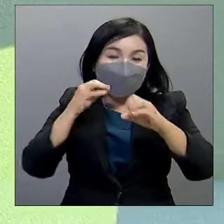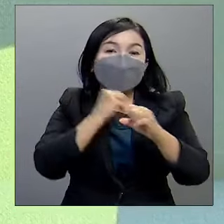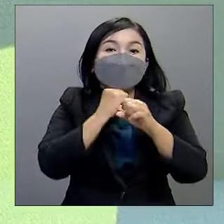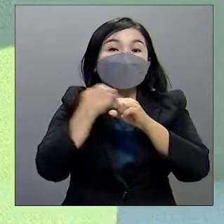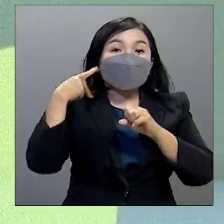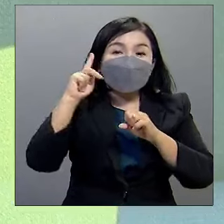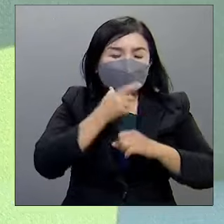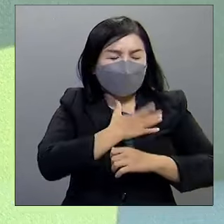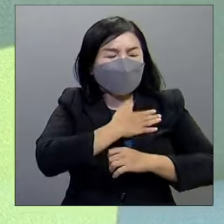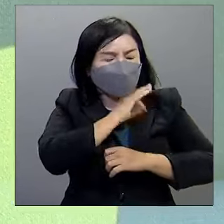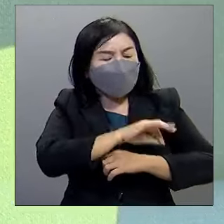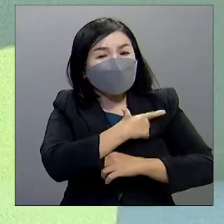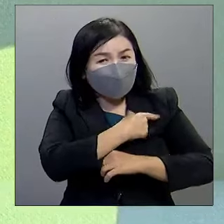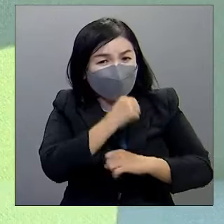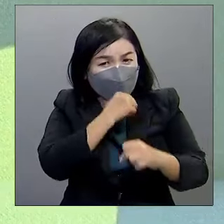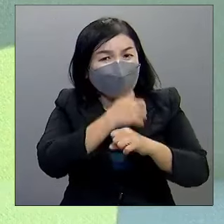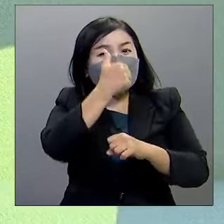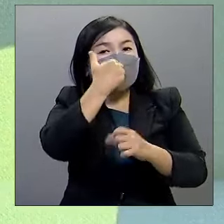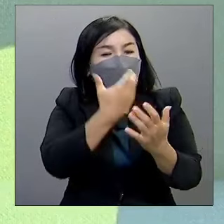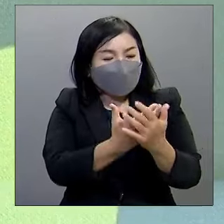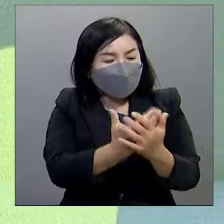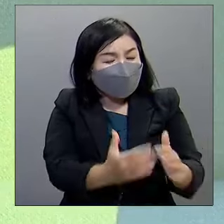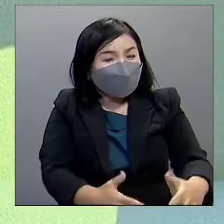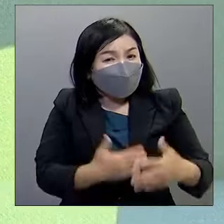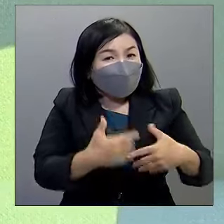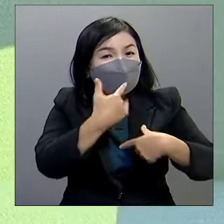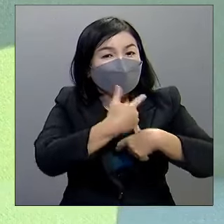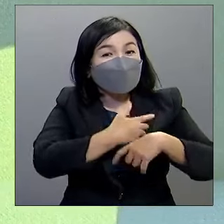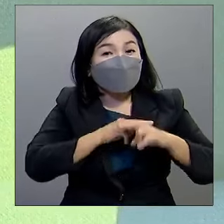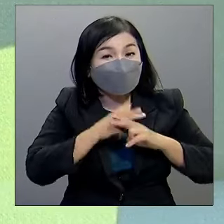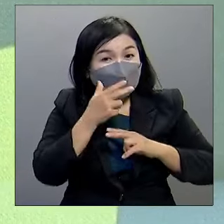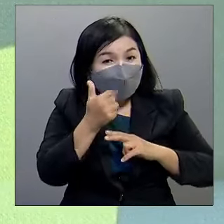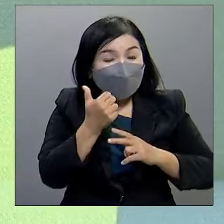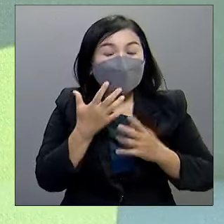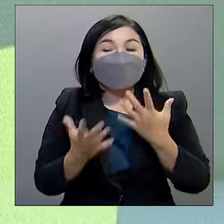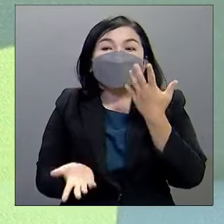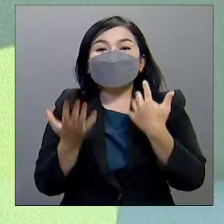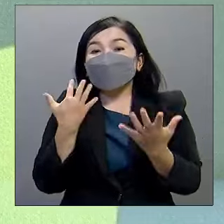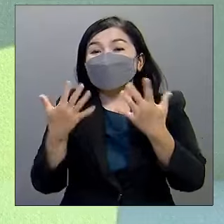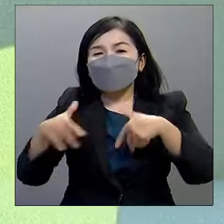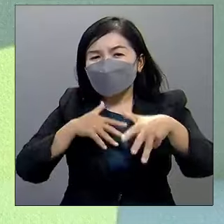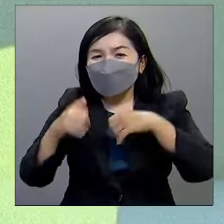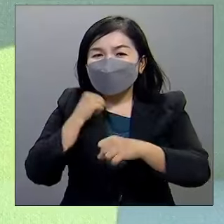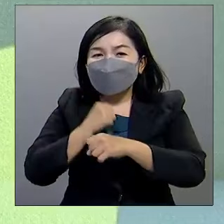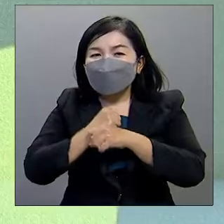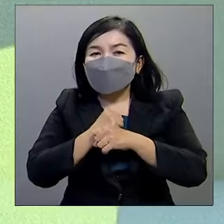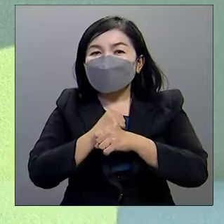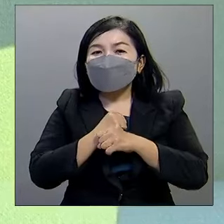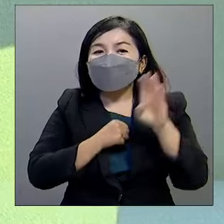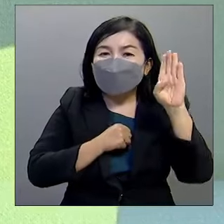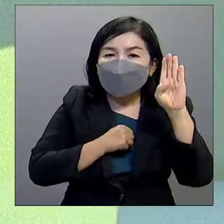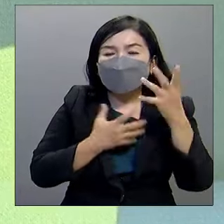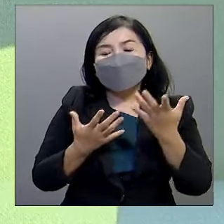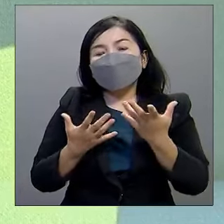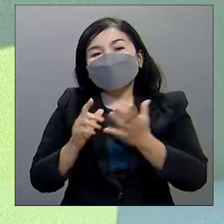ที่ตัวเองชอบก็สามารถสร้างรายได้ได้เป็นอย่างดีเลยนะคะก็ไม่ว่าตอนนี้นะคะคุณผู้ชมจะทำงานประจำหรือว่าออกมาทำกิจการส่วน